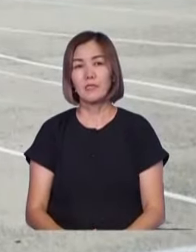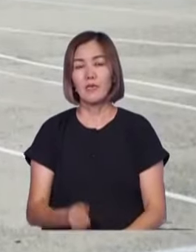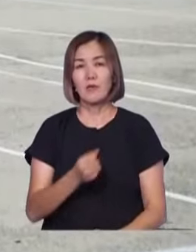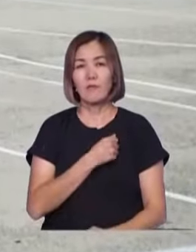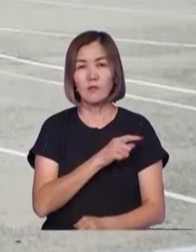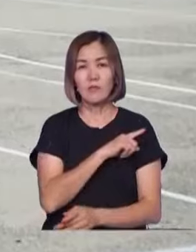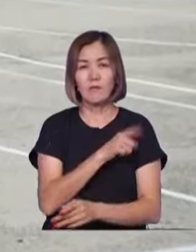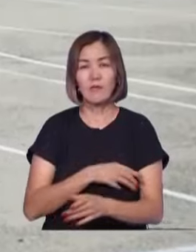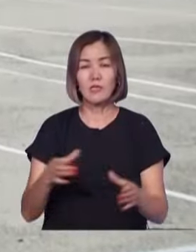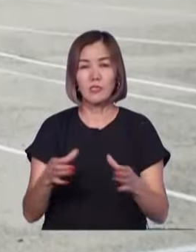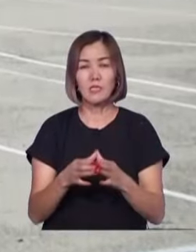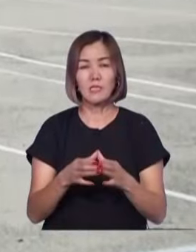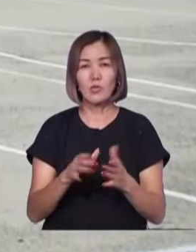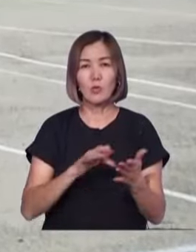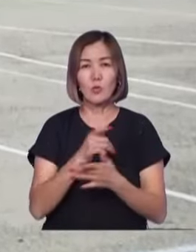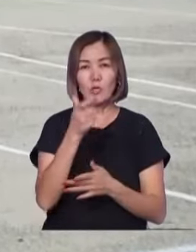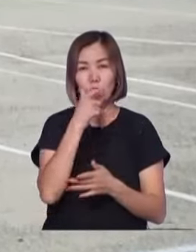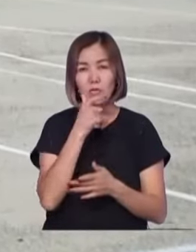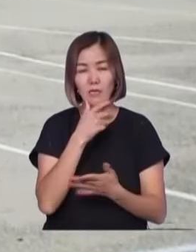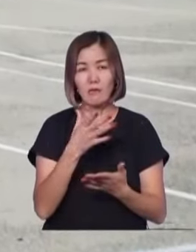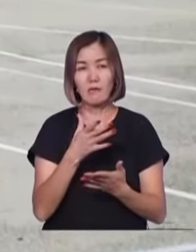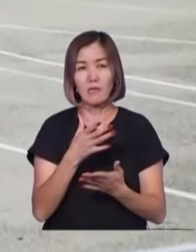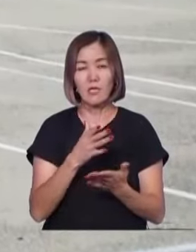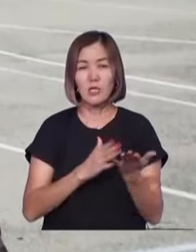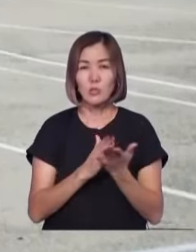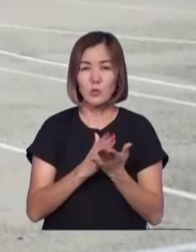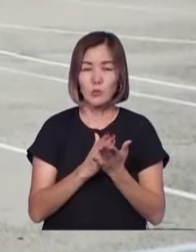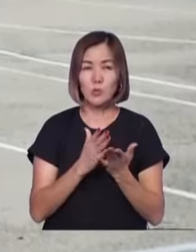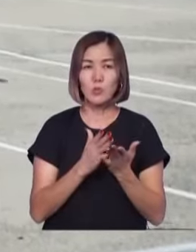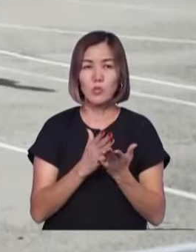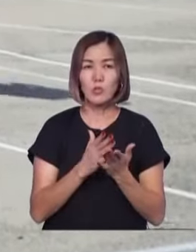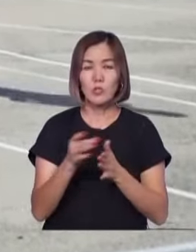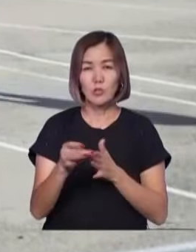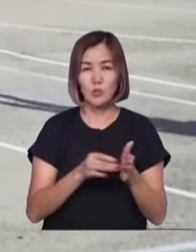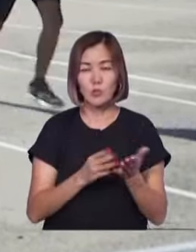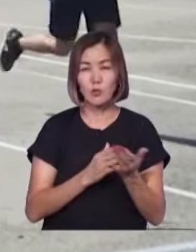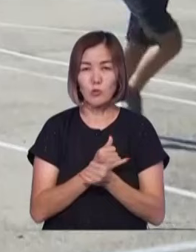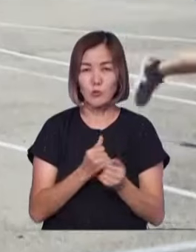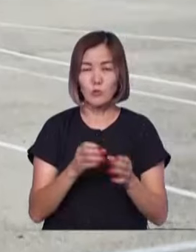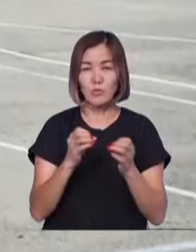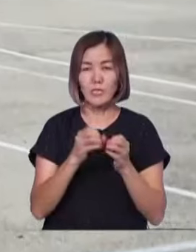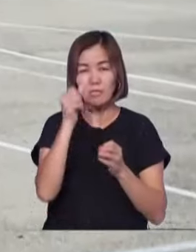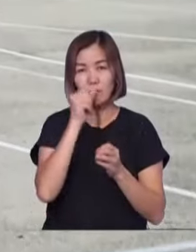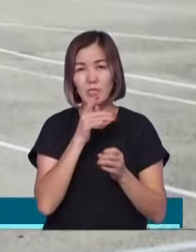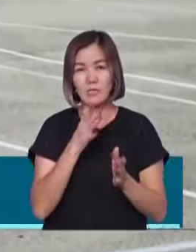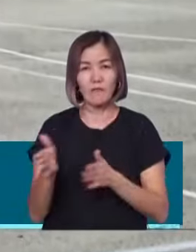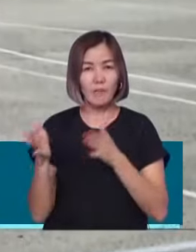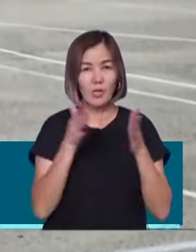7461 города Жаркент служу срочную службу прослужил уже